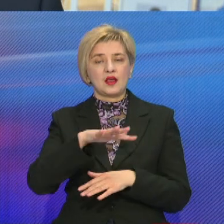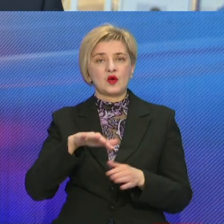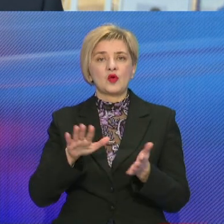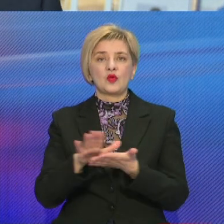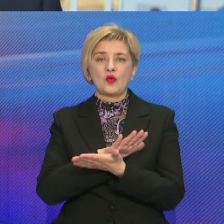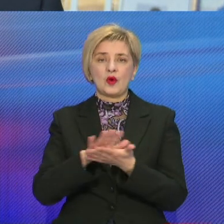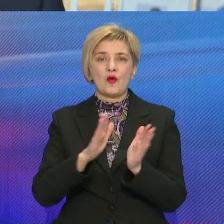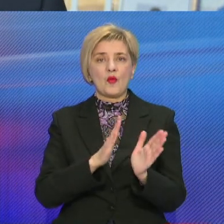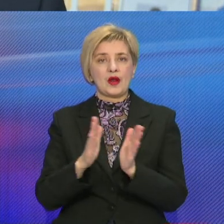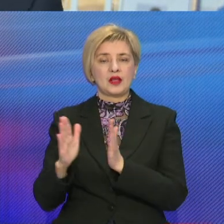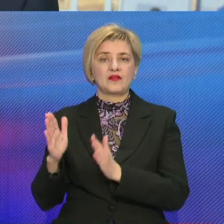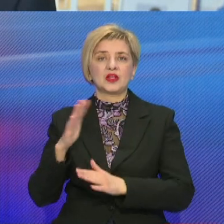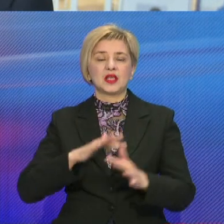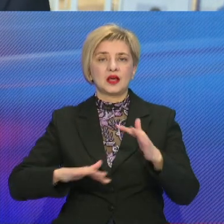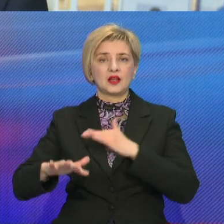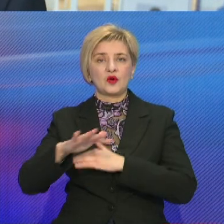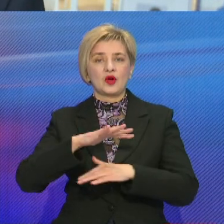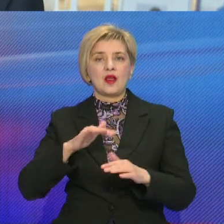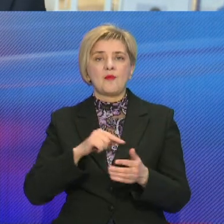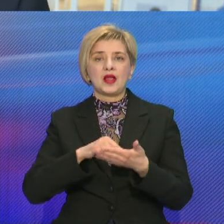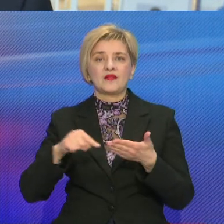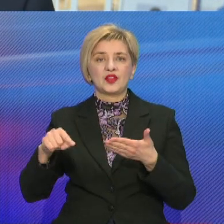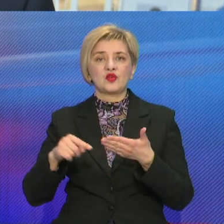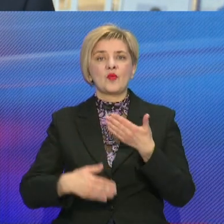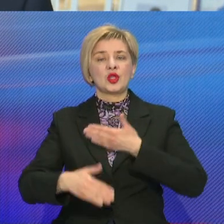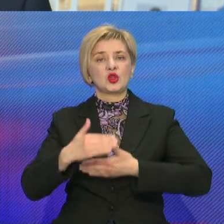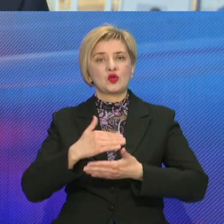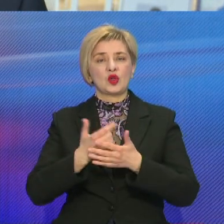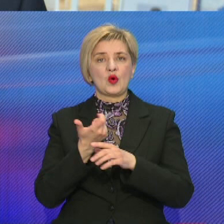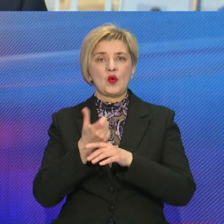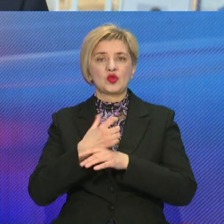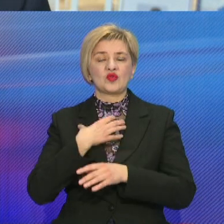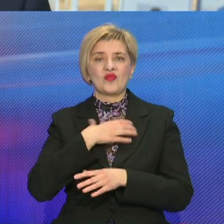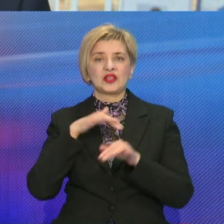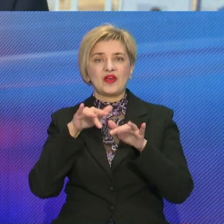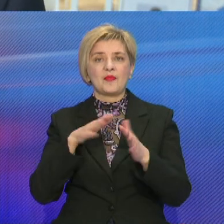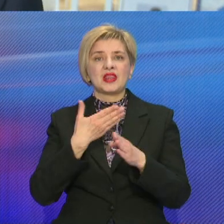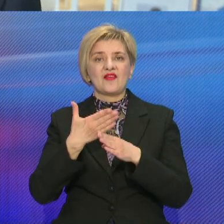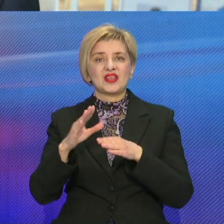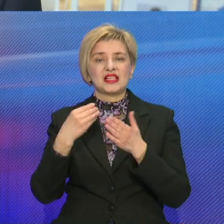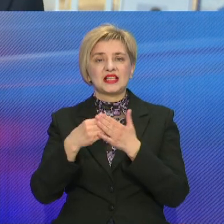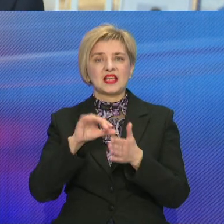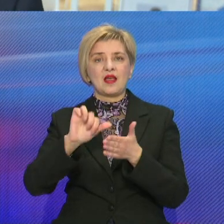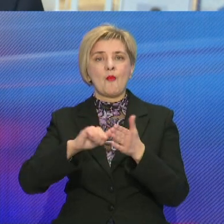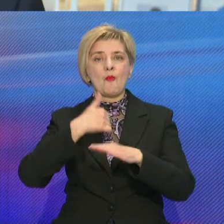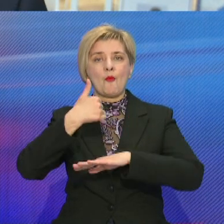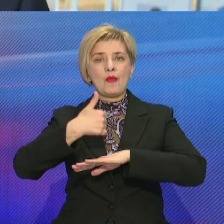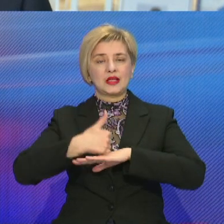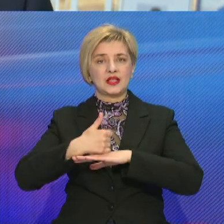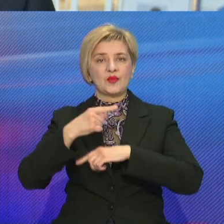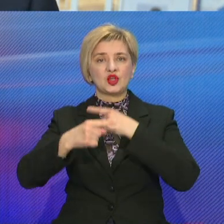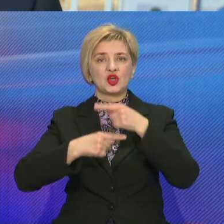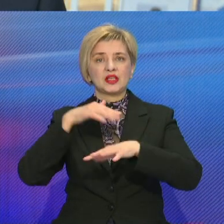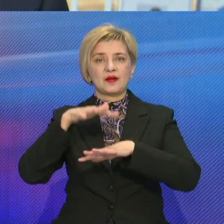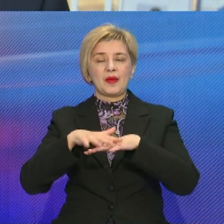Подведем итоги очень важного мероприятия на выделенные деньги. Президентом через Банк развития